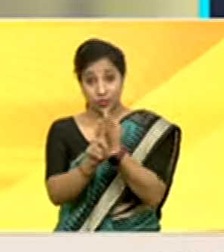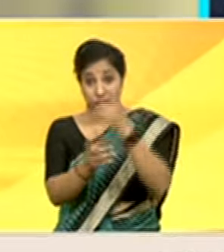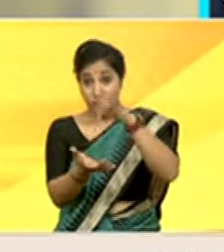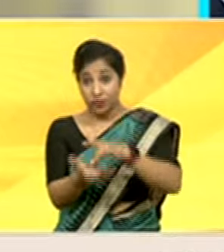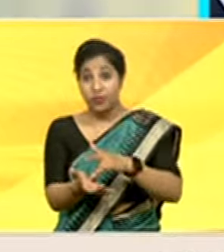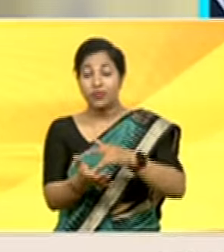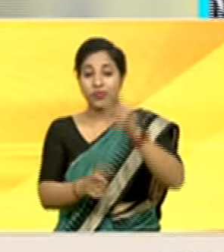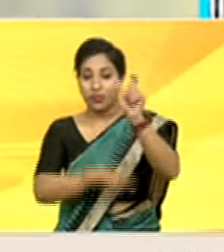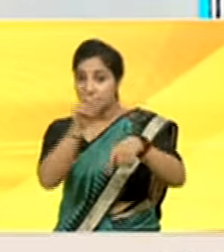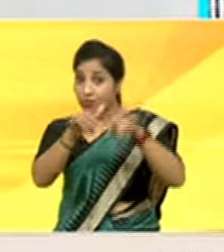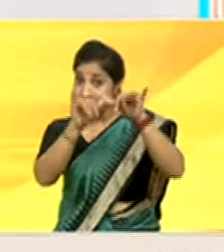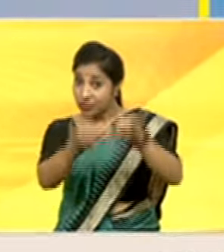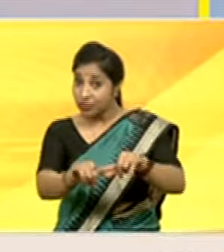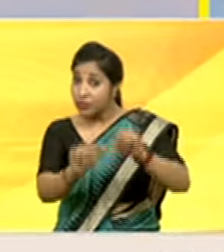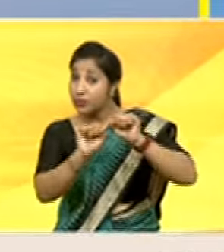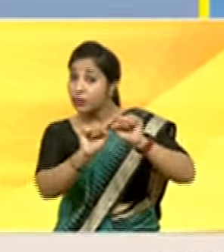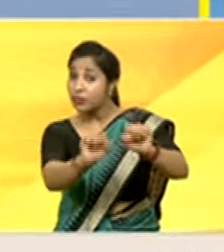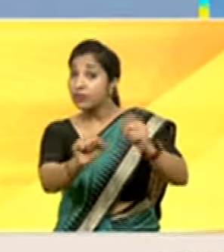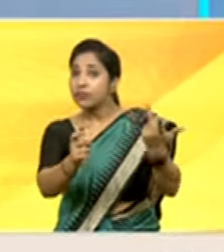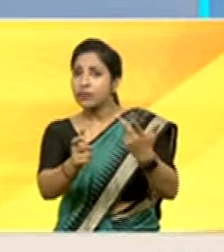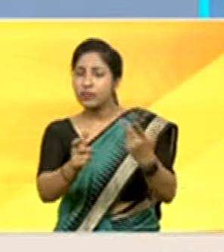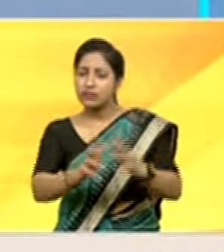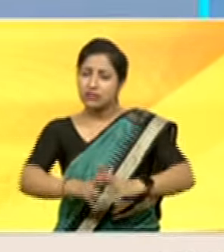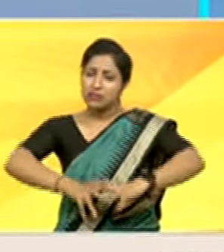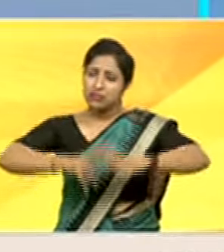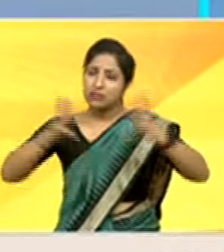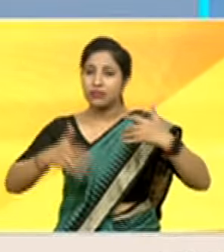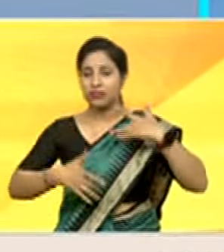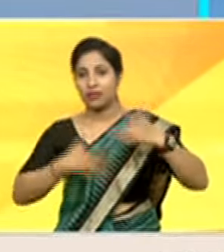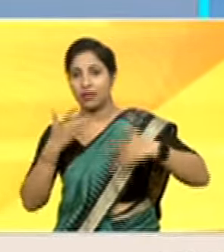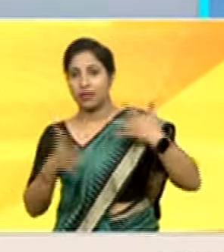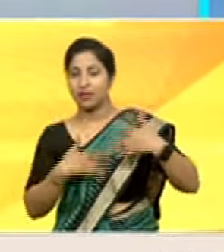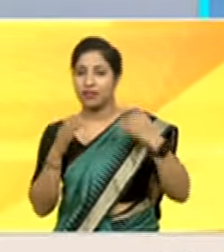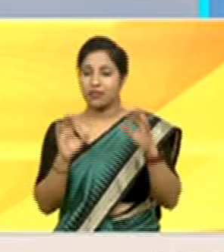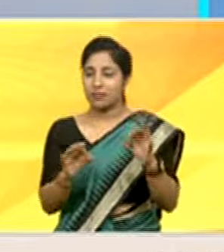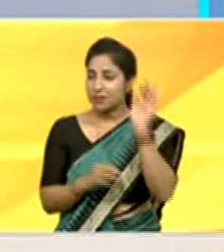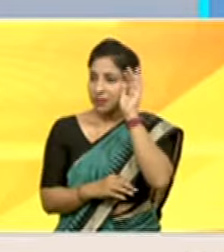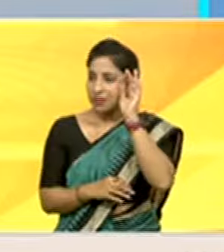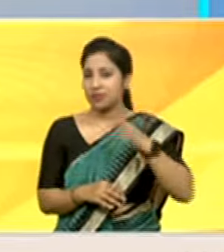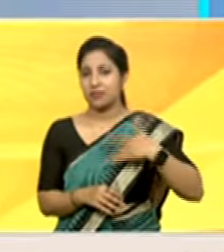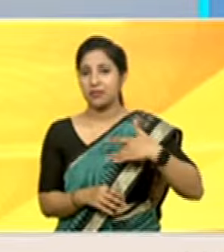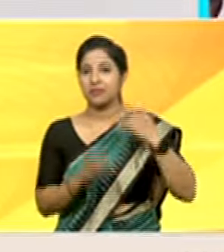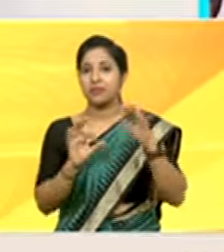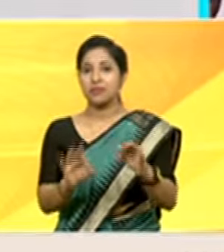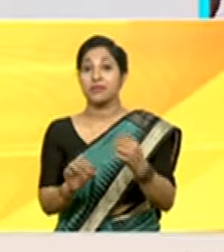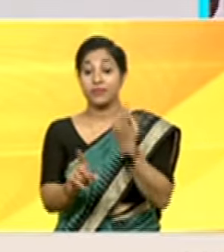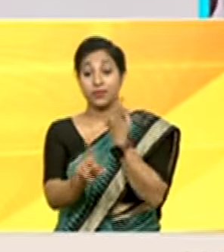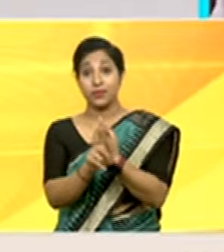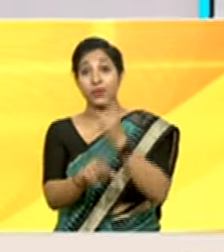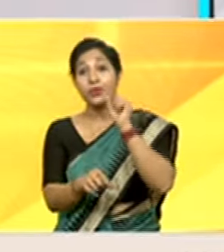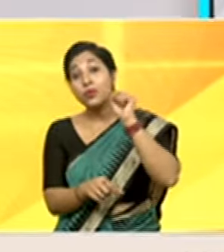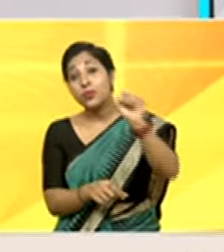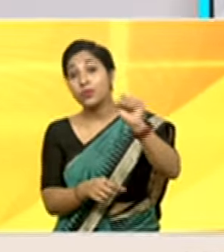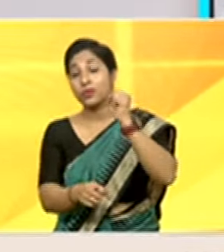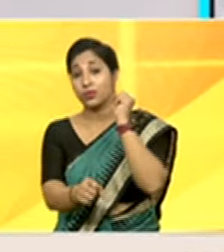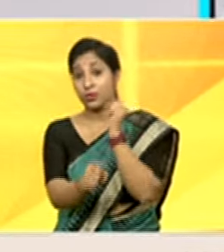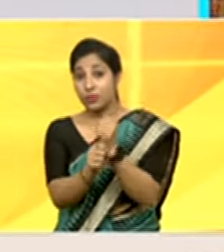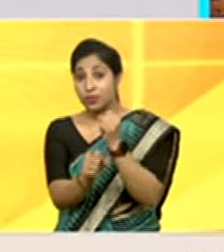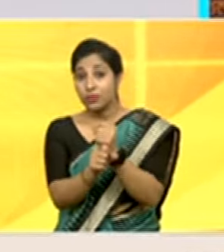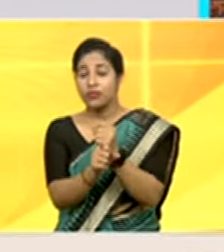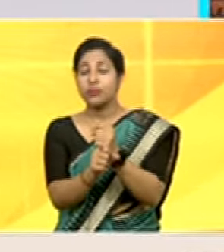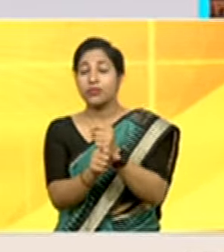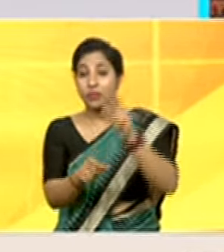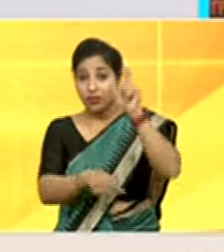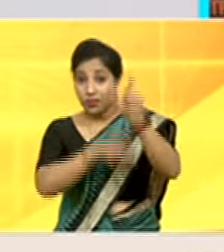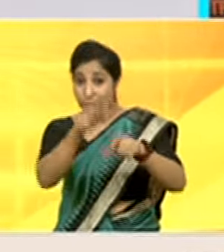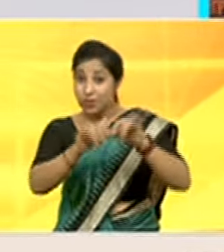स्थानिय लोग भी इसमें खूब दिल्चस्पी ले रहे हैं मैं कुवेट की सरकार और